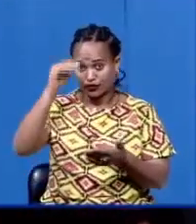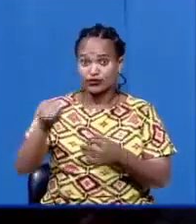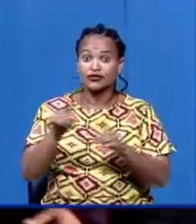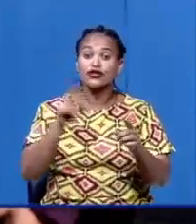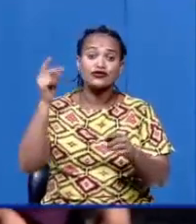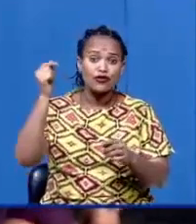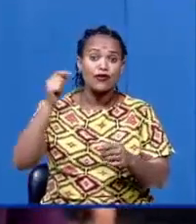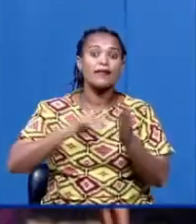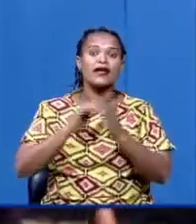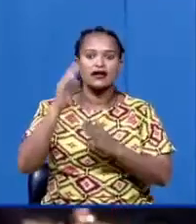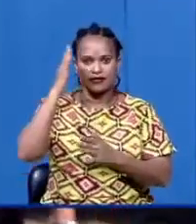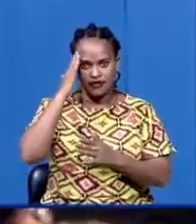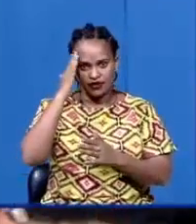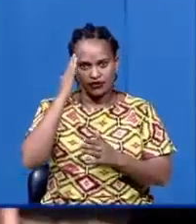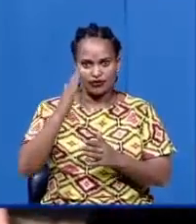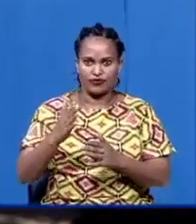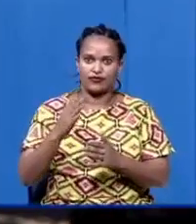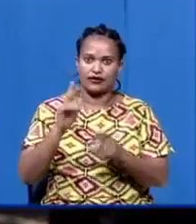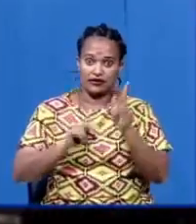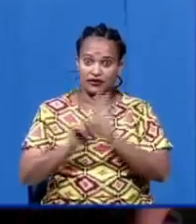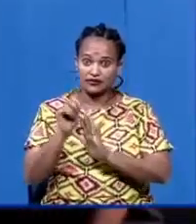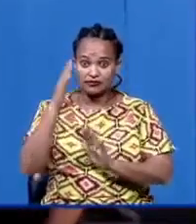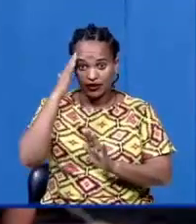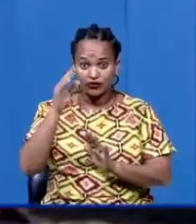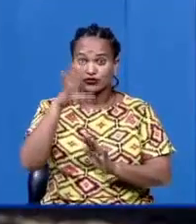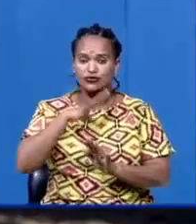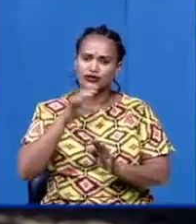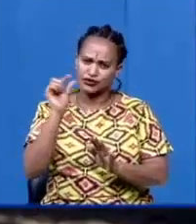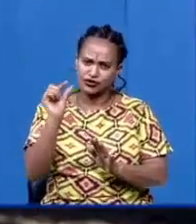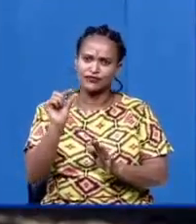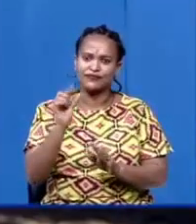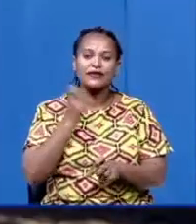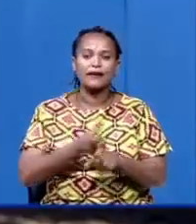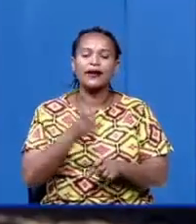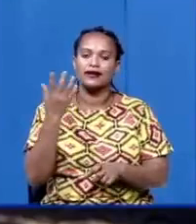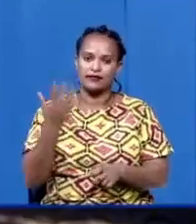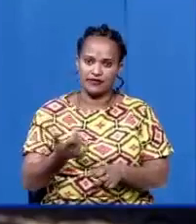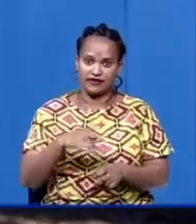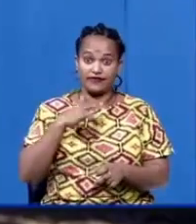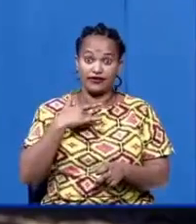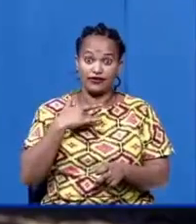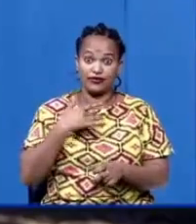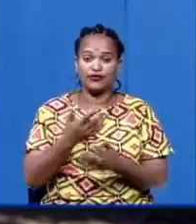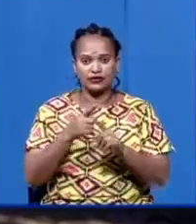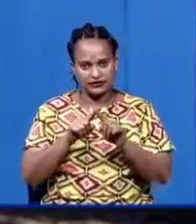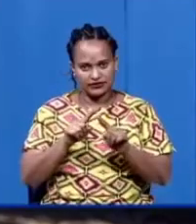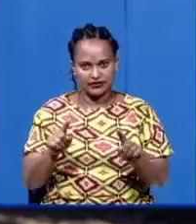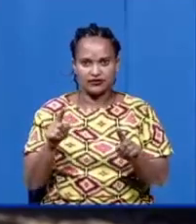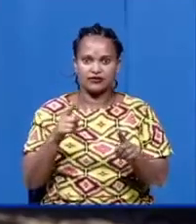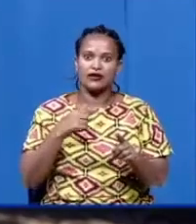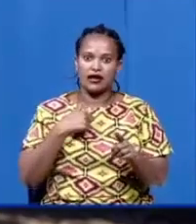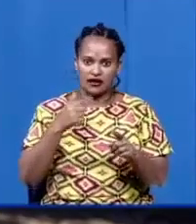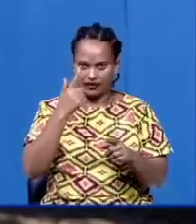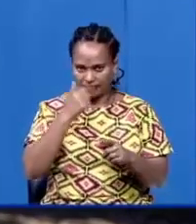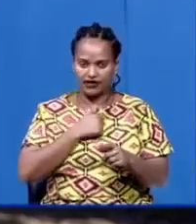እንደ ድሮ መቀሌን እንደሚያቀው ወይም ኢንትግሬሽን ህዝብ እንደሚያቀው ሰው ትንሽ ከባድ ነበር ፊሊንጉም ነገሩም ግን አይ ቢሊቭ